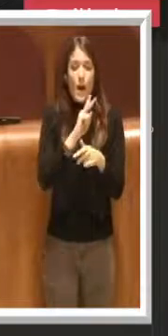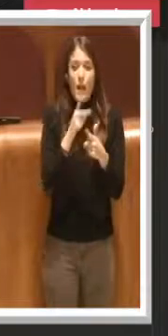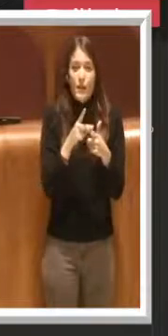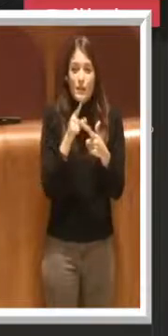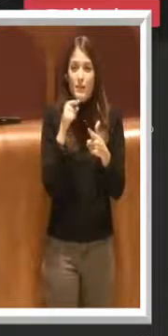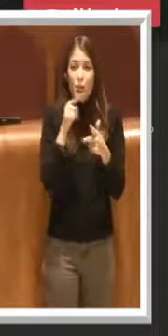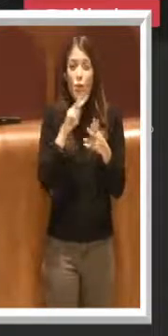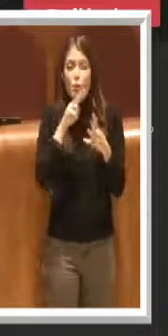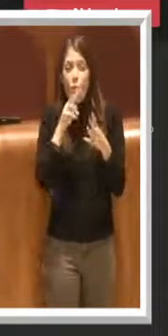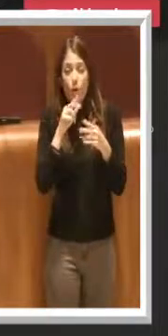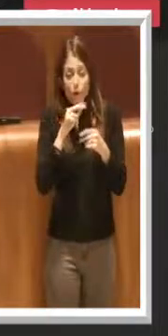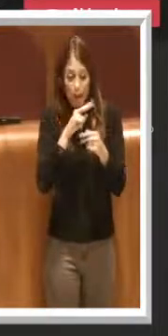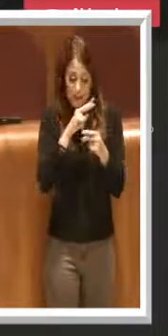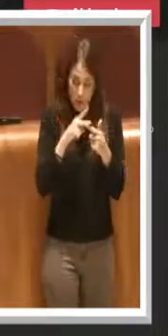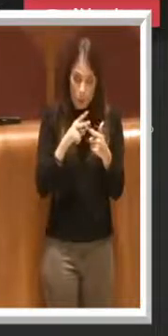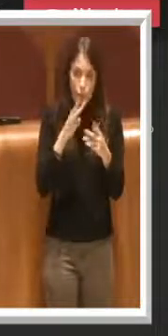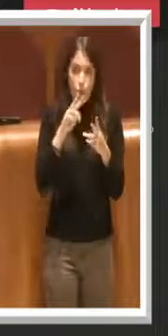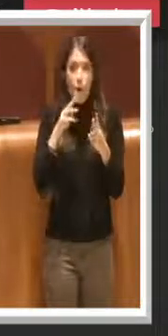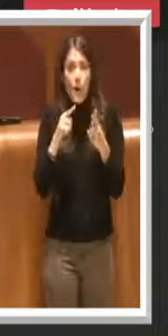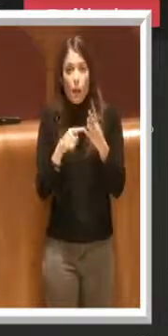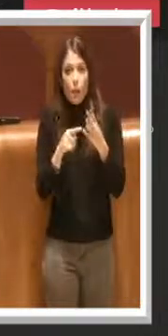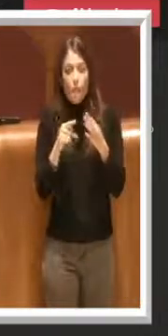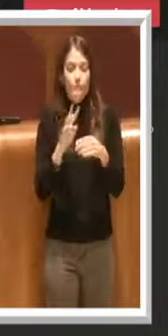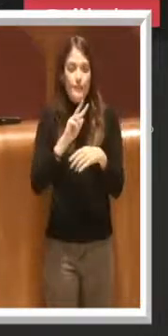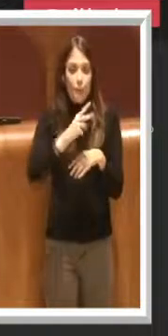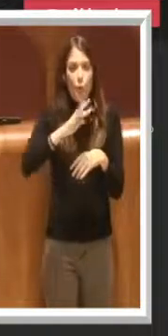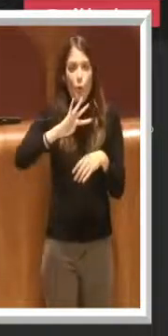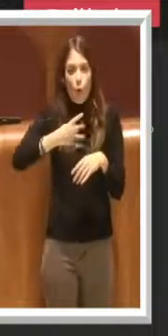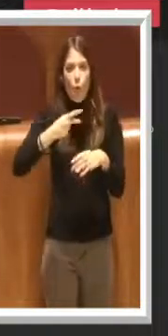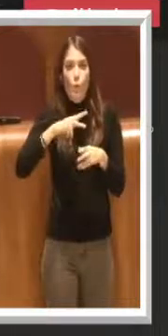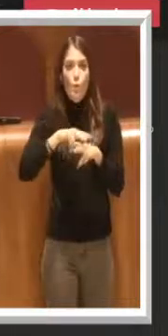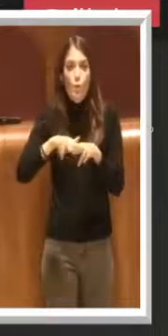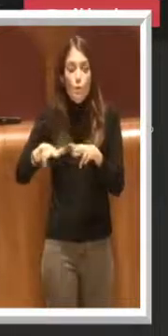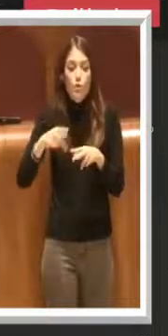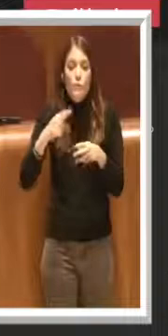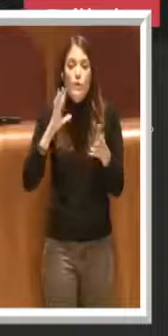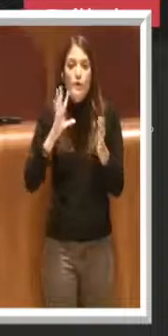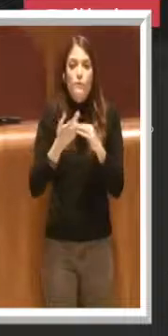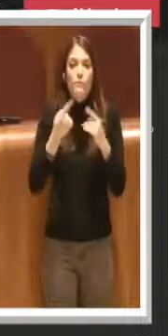il secondo e il quarto municipio, e proprio per far sì che